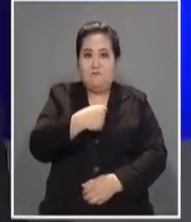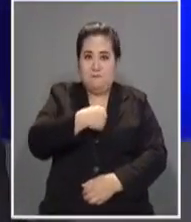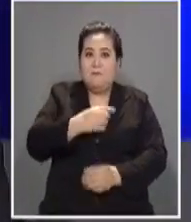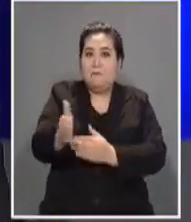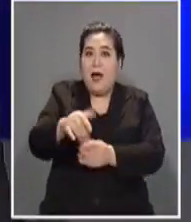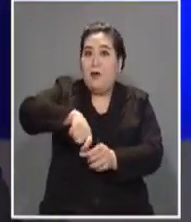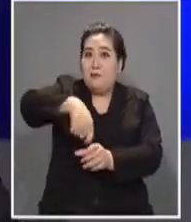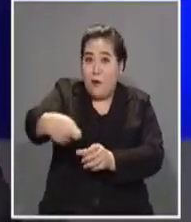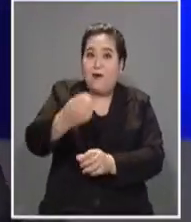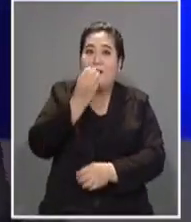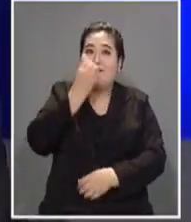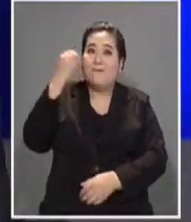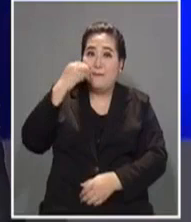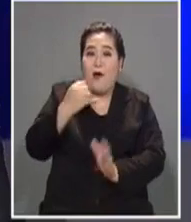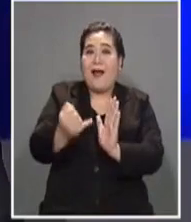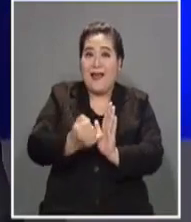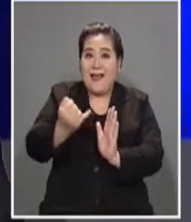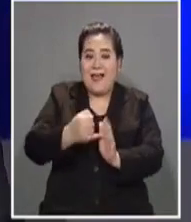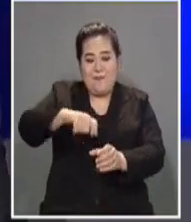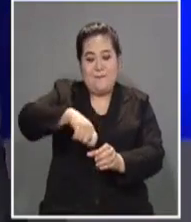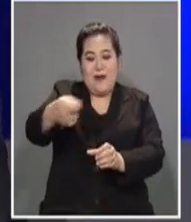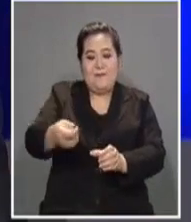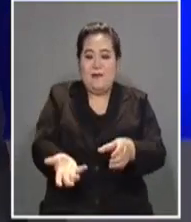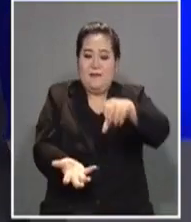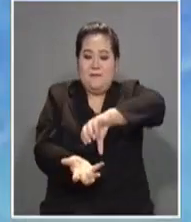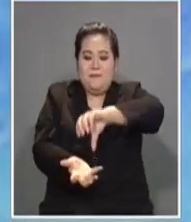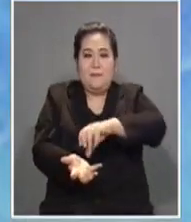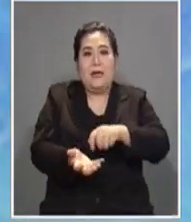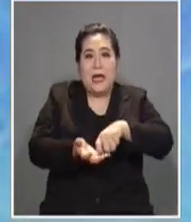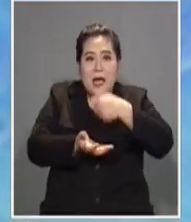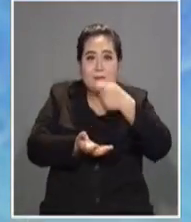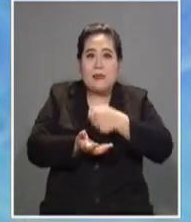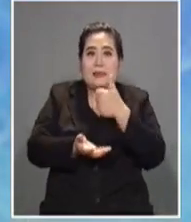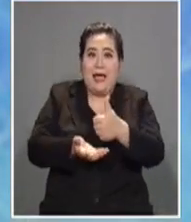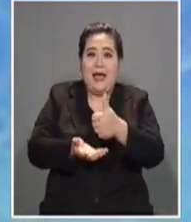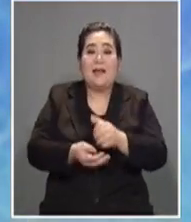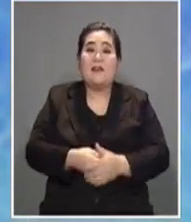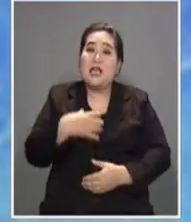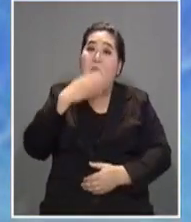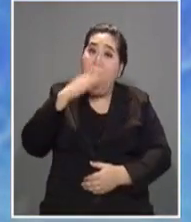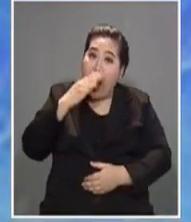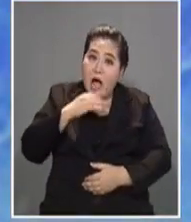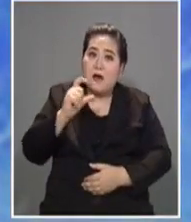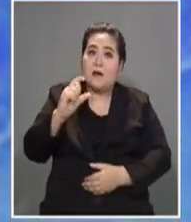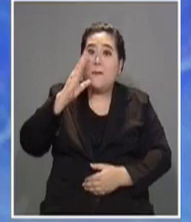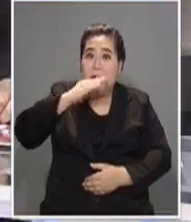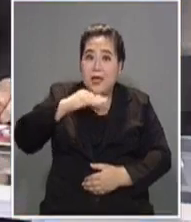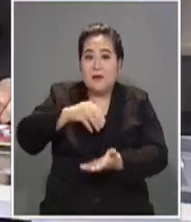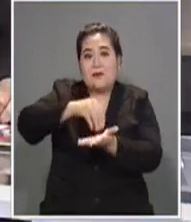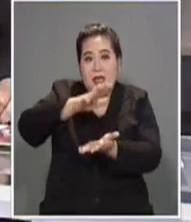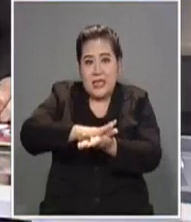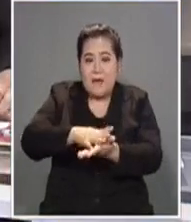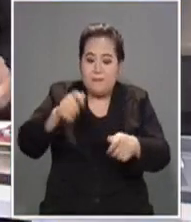ไรก็บางทีเรามันง่ายไงเปิดกระป๋องมาปั๊บทานได้เลย ใช่ นะฮะ ถ้าอยากรสจัดหน่อยก็พริกกระเทียมซอยลงไปใช่ไหมคะ ออ แ